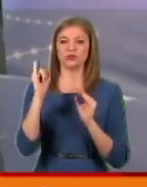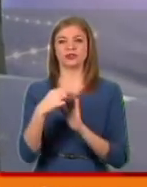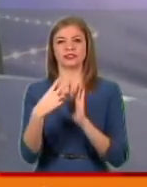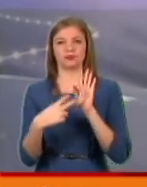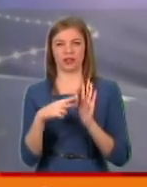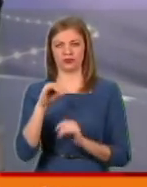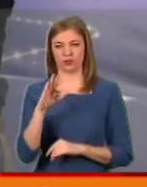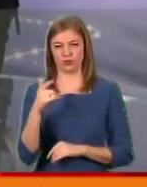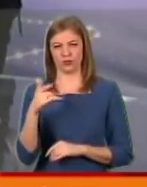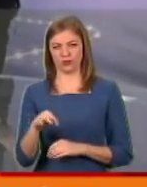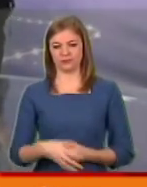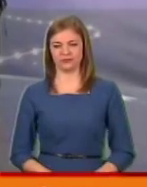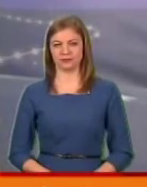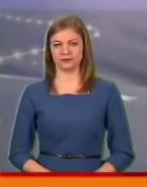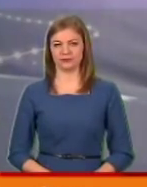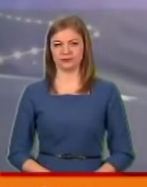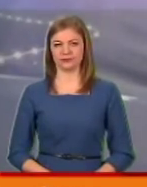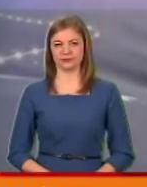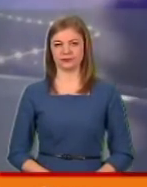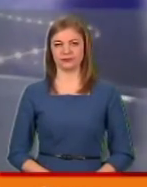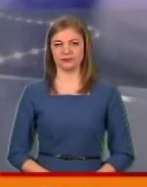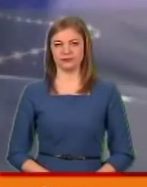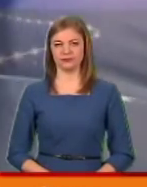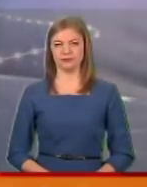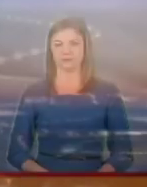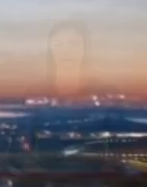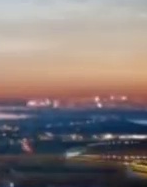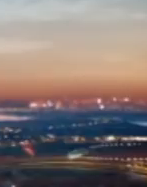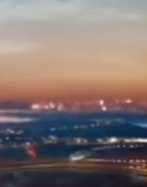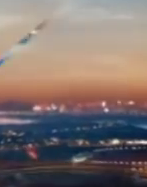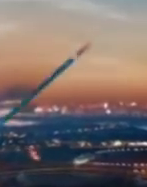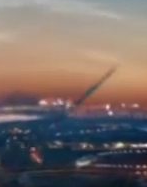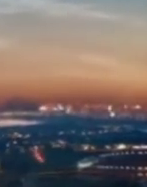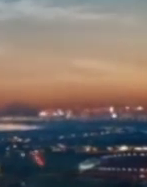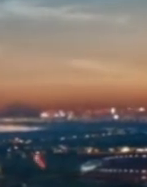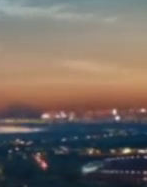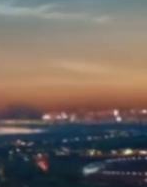і 17 лютого. Наталка Сачалко, Віктор Жуков, програма «Вікна СТБ».